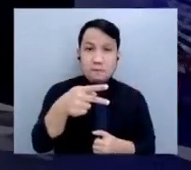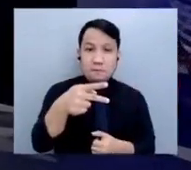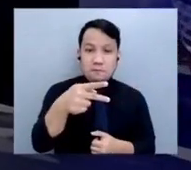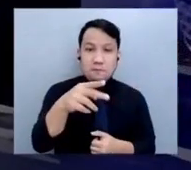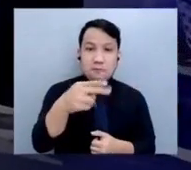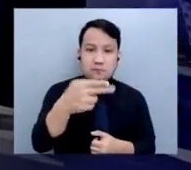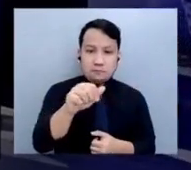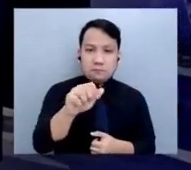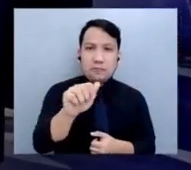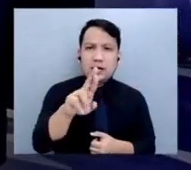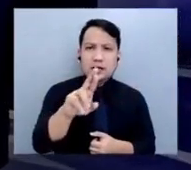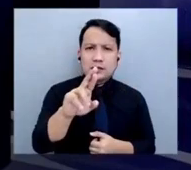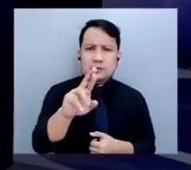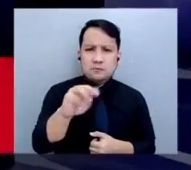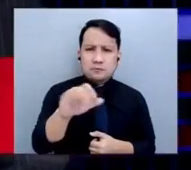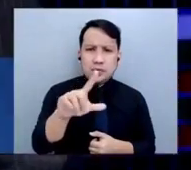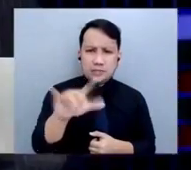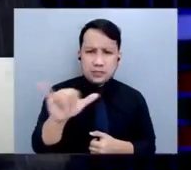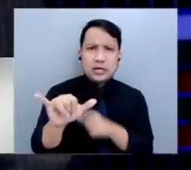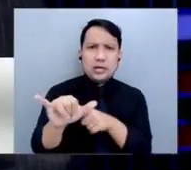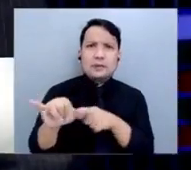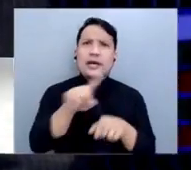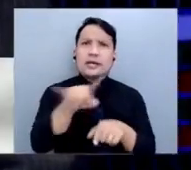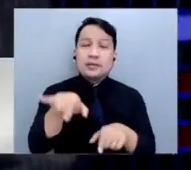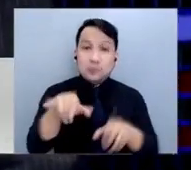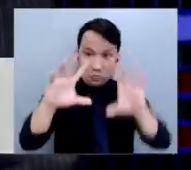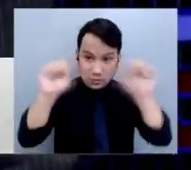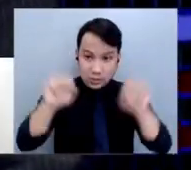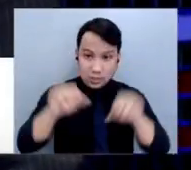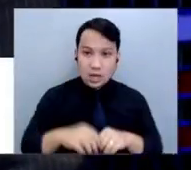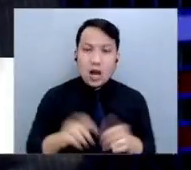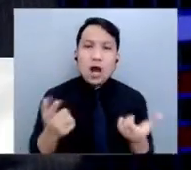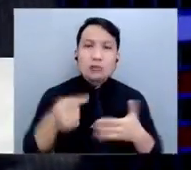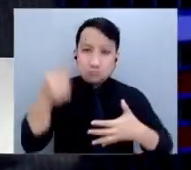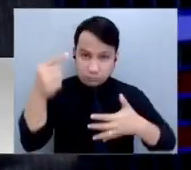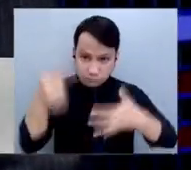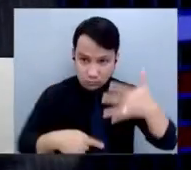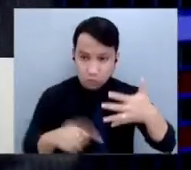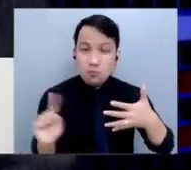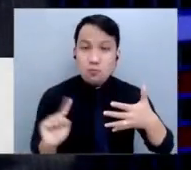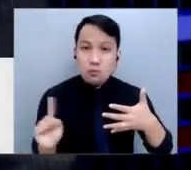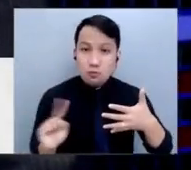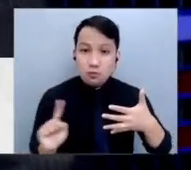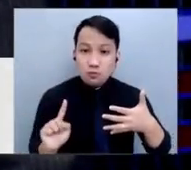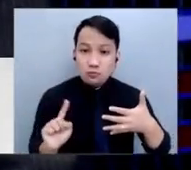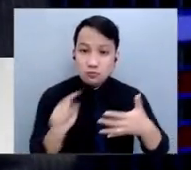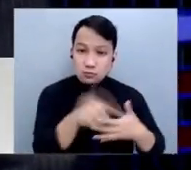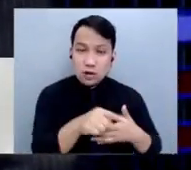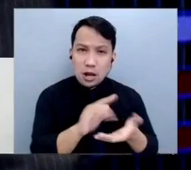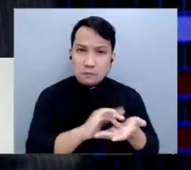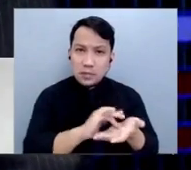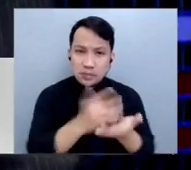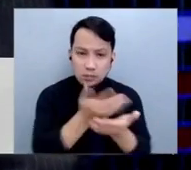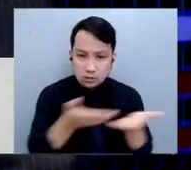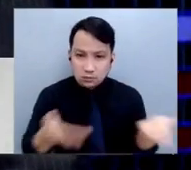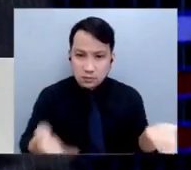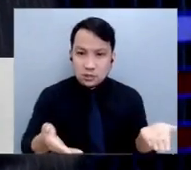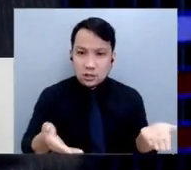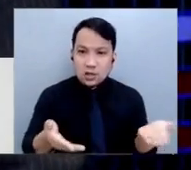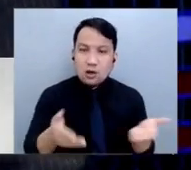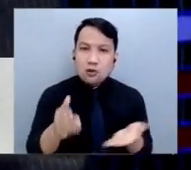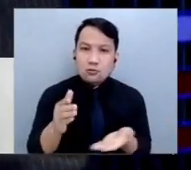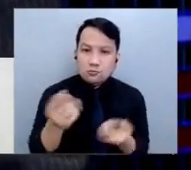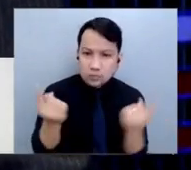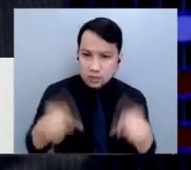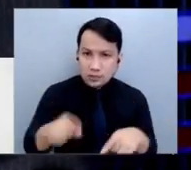If you are the president, ano nakikita niyong reforma? Ano na dito sa tinatawag dito na mga common medical supplies? Ano? At eventually, si